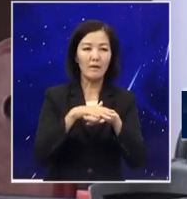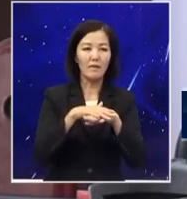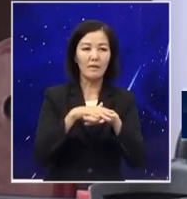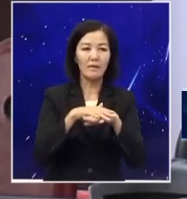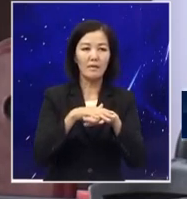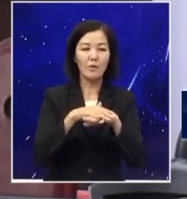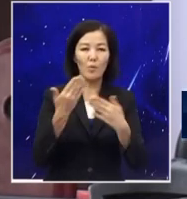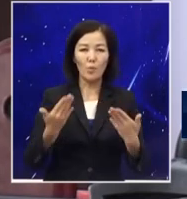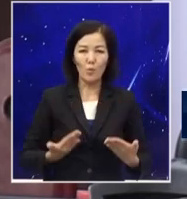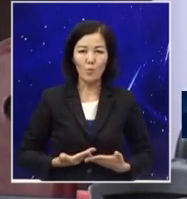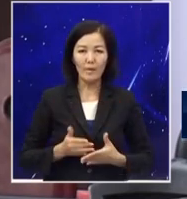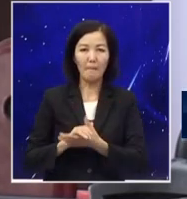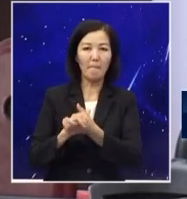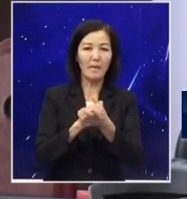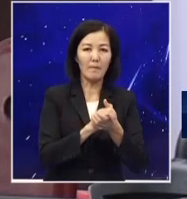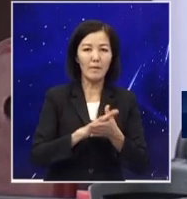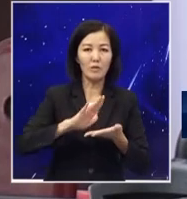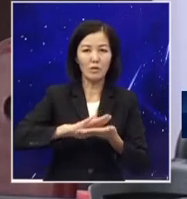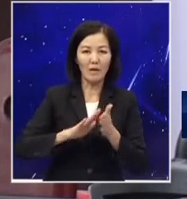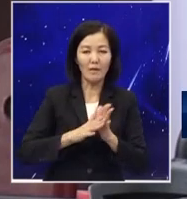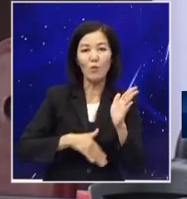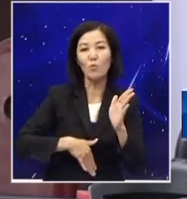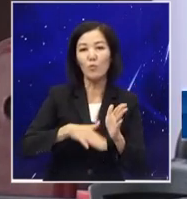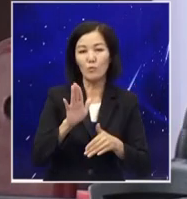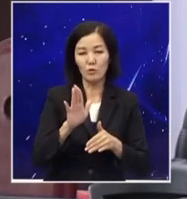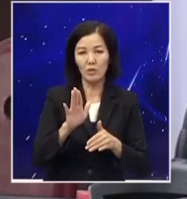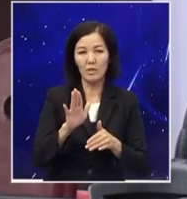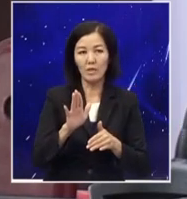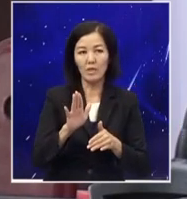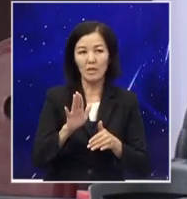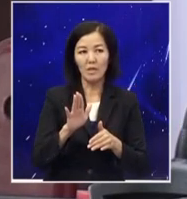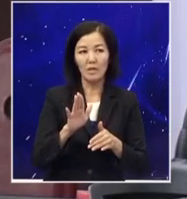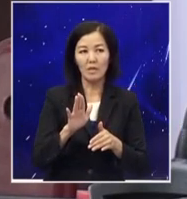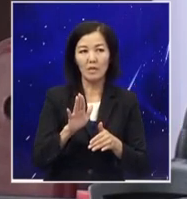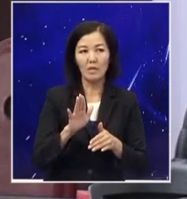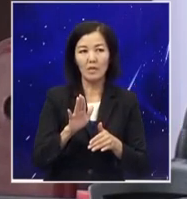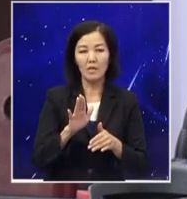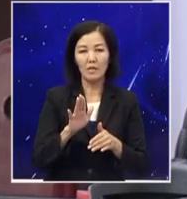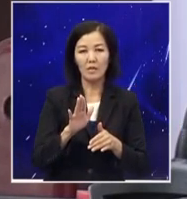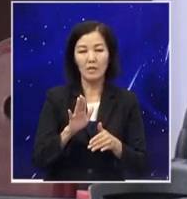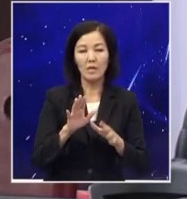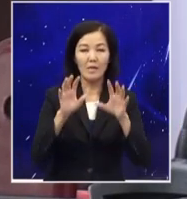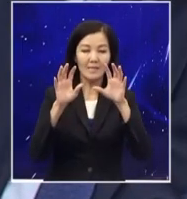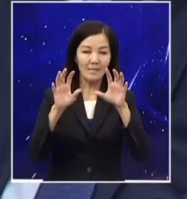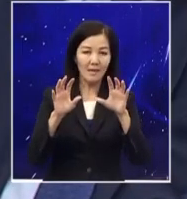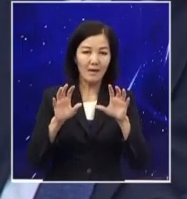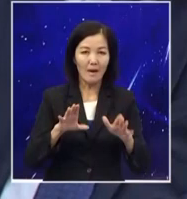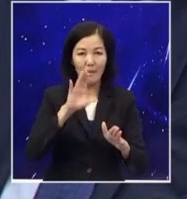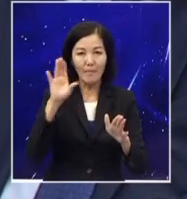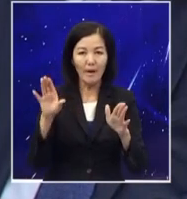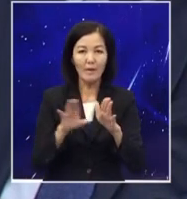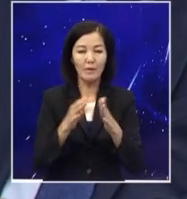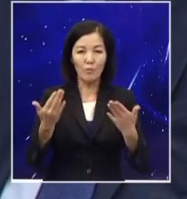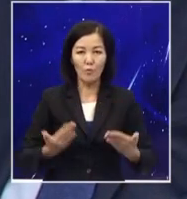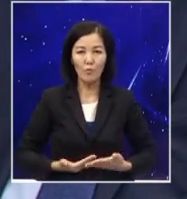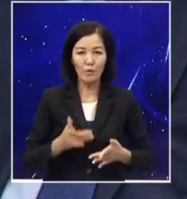өмір өсіп, жағдайлары дұрыстап, асманай ең үлкен заңымыз біздің. Для того, чтобы